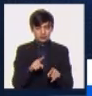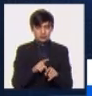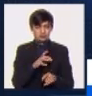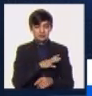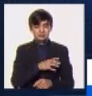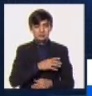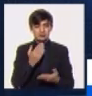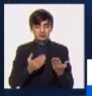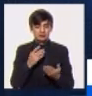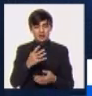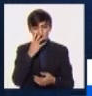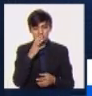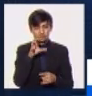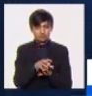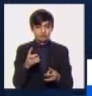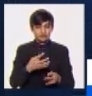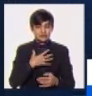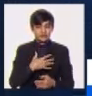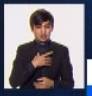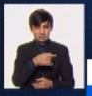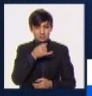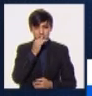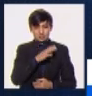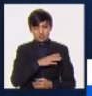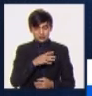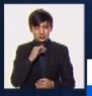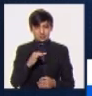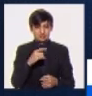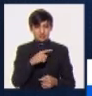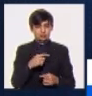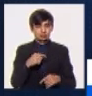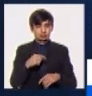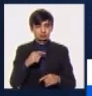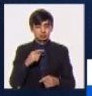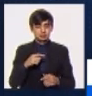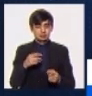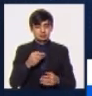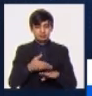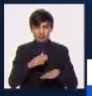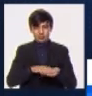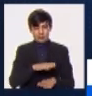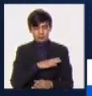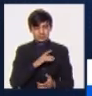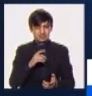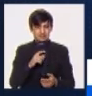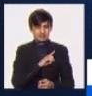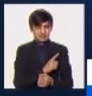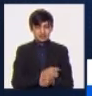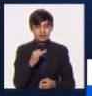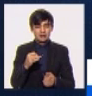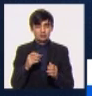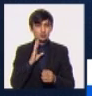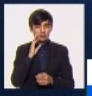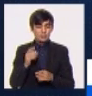этот аппарат, чтобы дышать они могли. Они до того истощены были, получается, что утром, ночью, когда их в